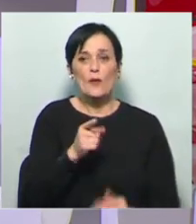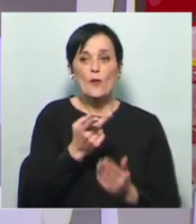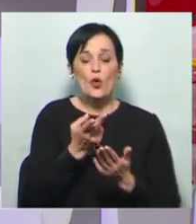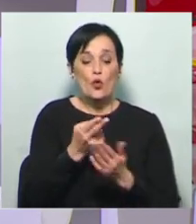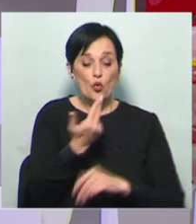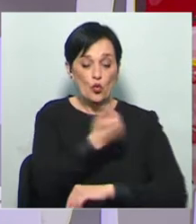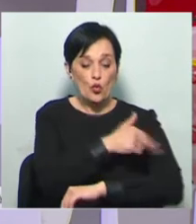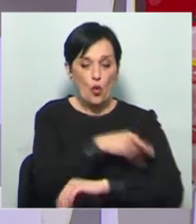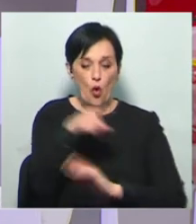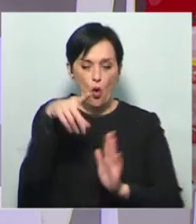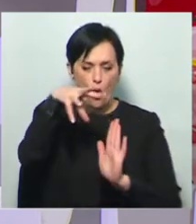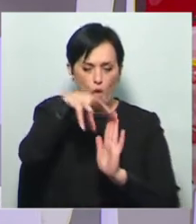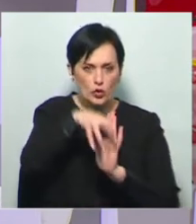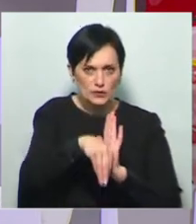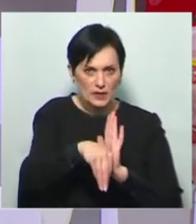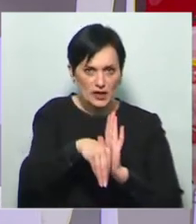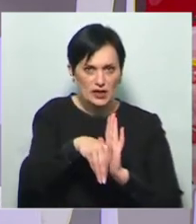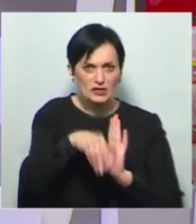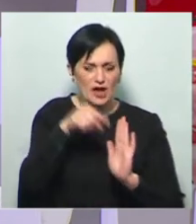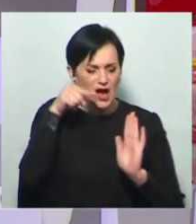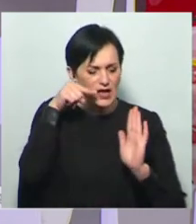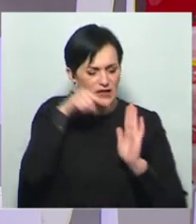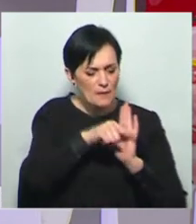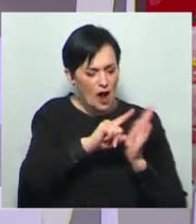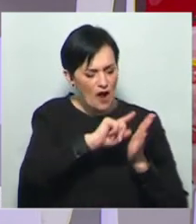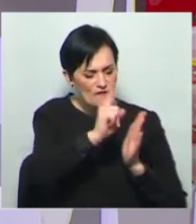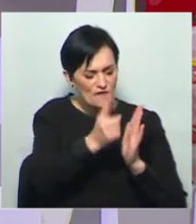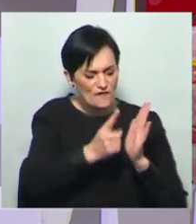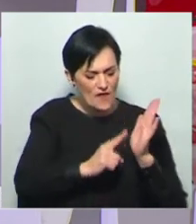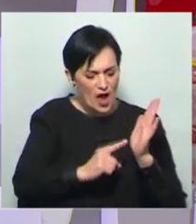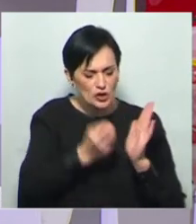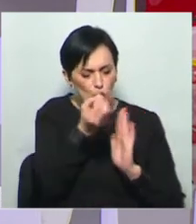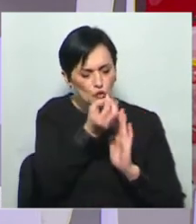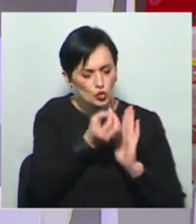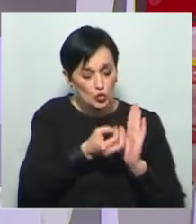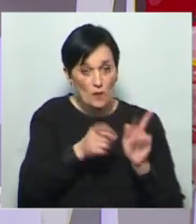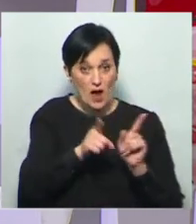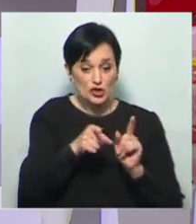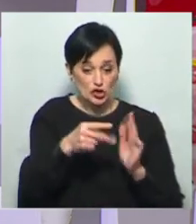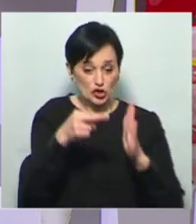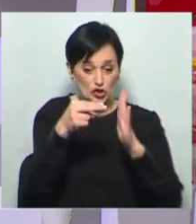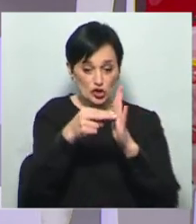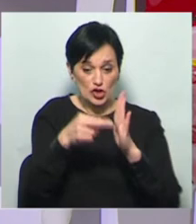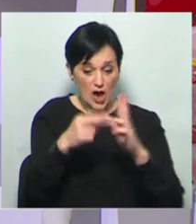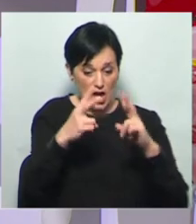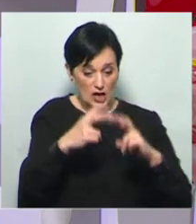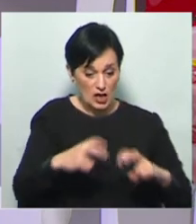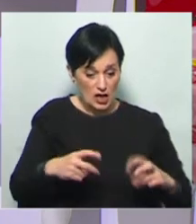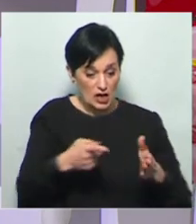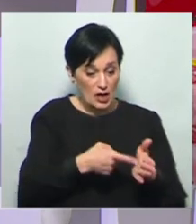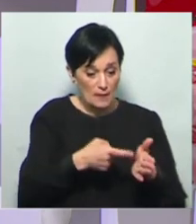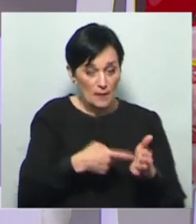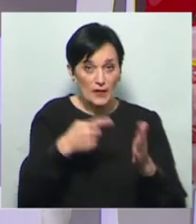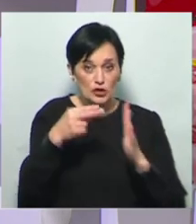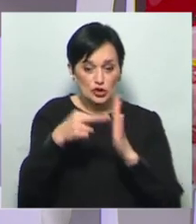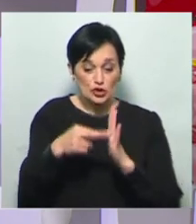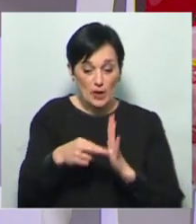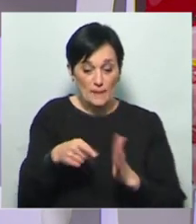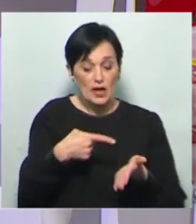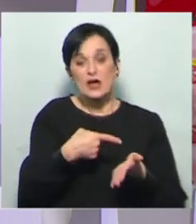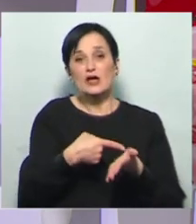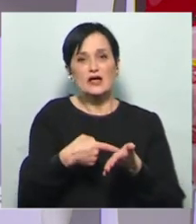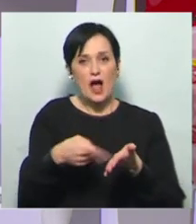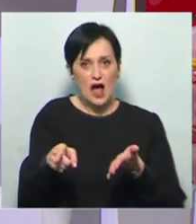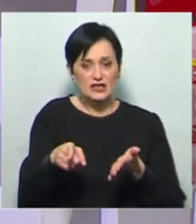ჰოსპიტალიზაციის პირობებში ხმამინების თრომბოზი, აი შკალაში ესეთ ქულობრივი შეფასება ხდება და შესაბამისად გაწერის პირობებში ამ შკალით